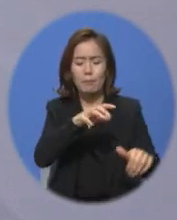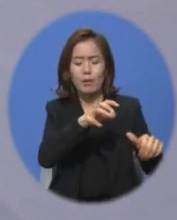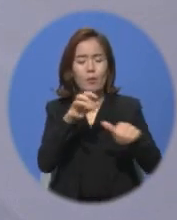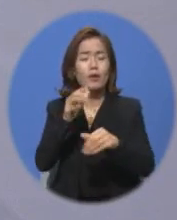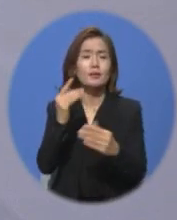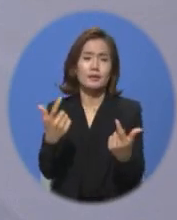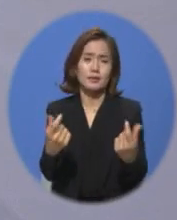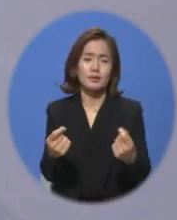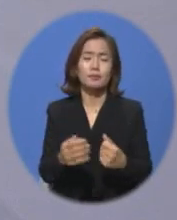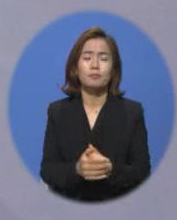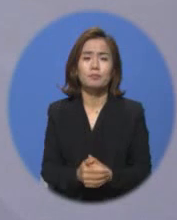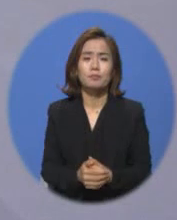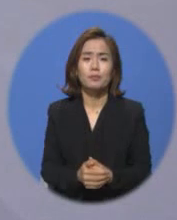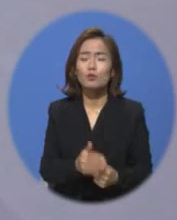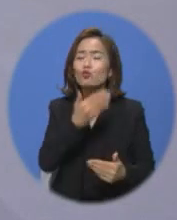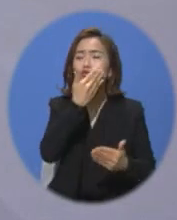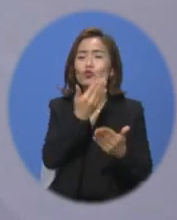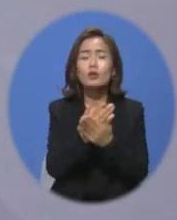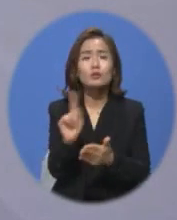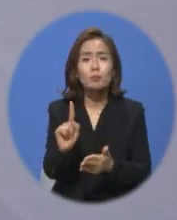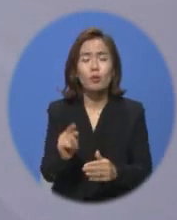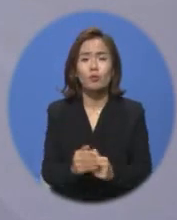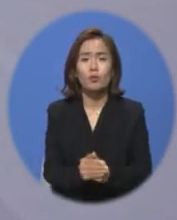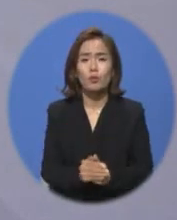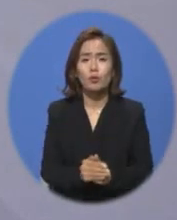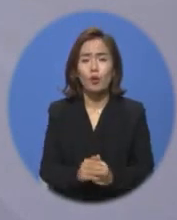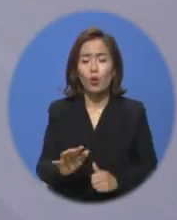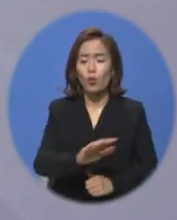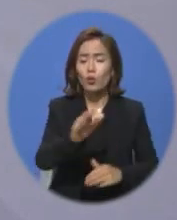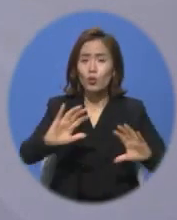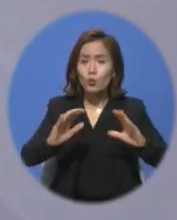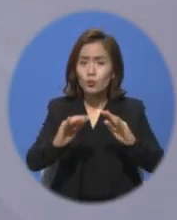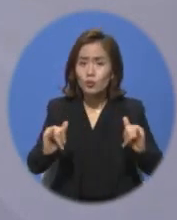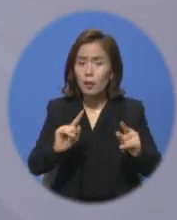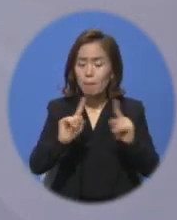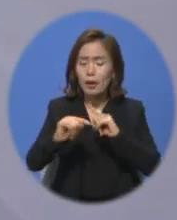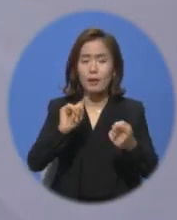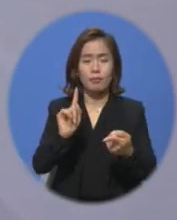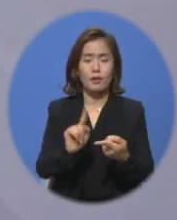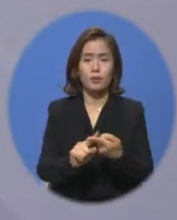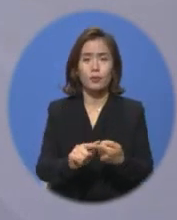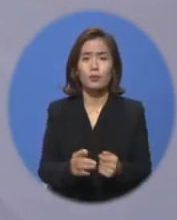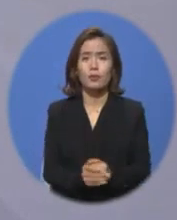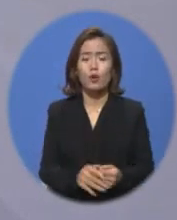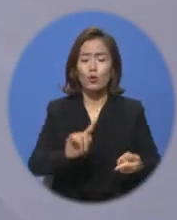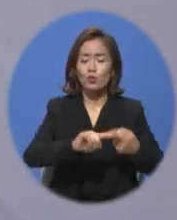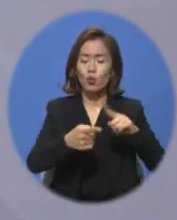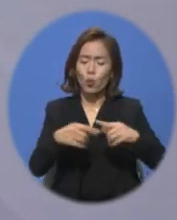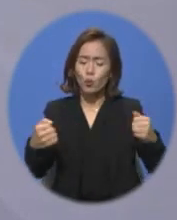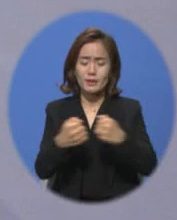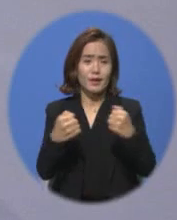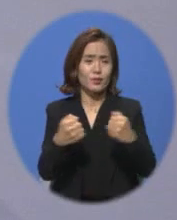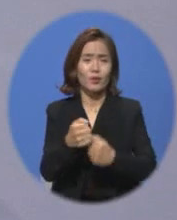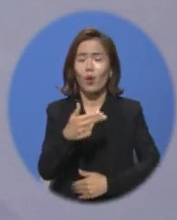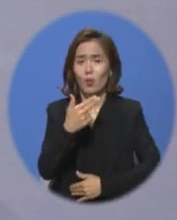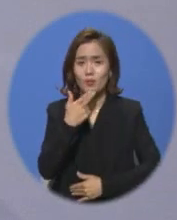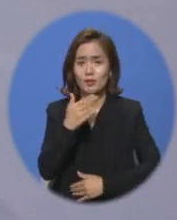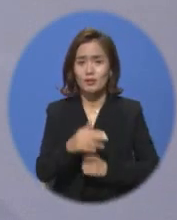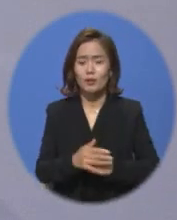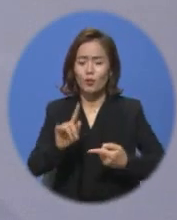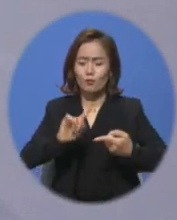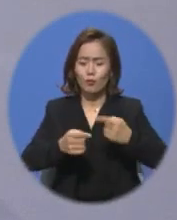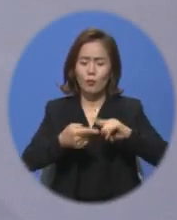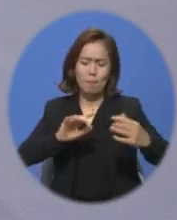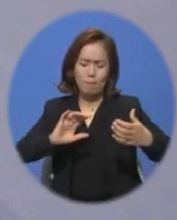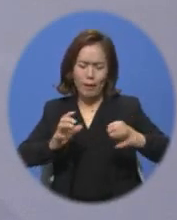하고있다 .어쨌든중요한것은 우리시민들